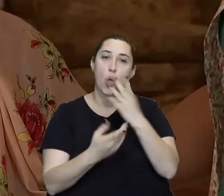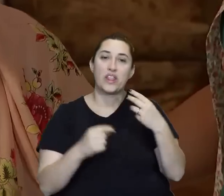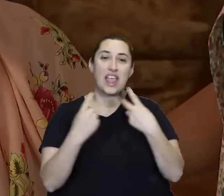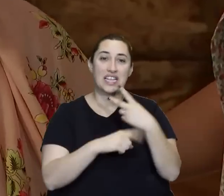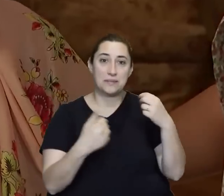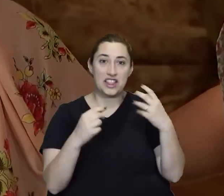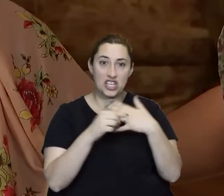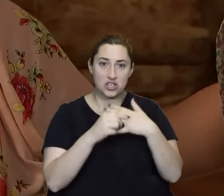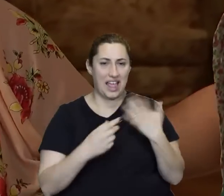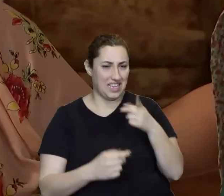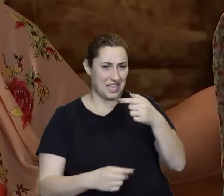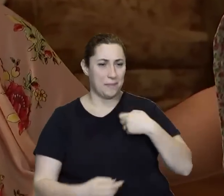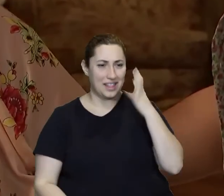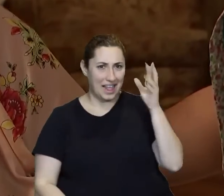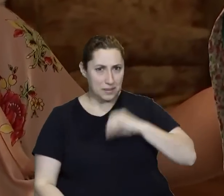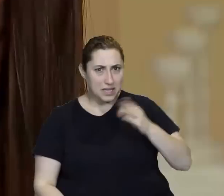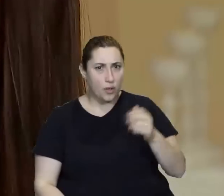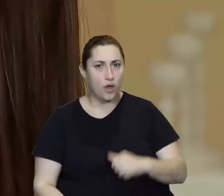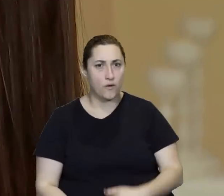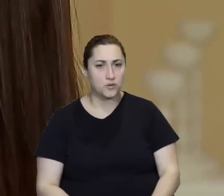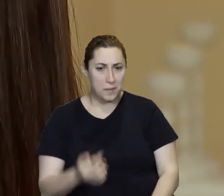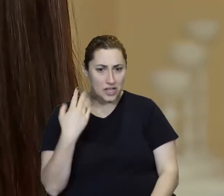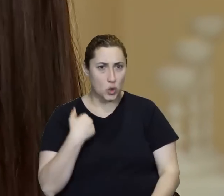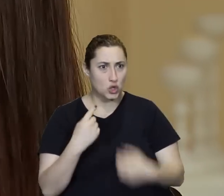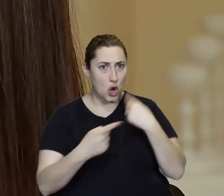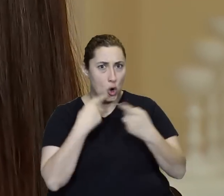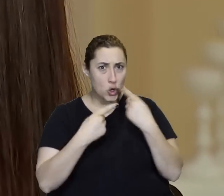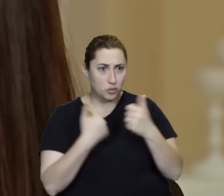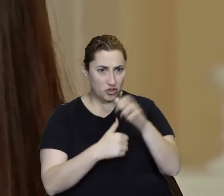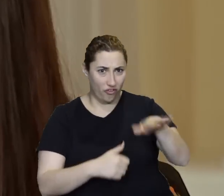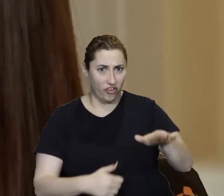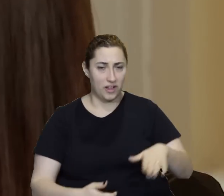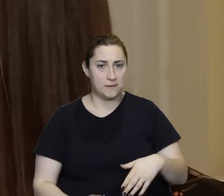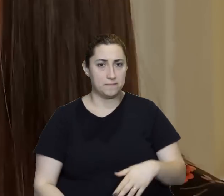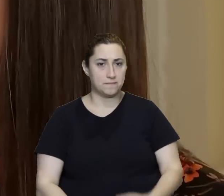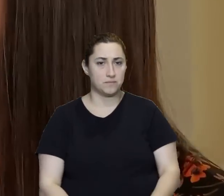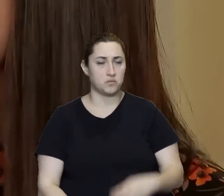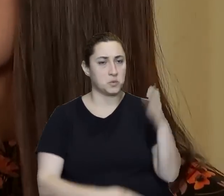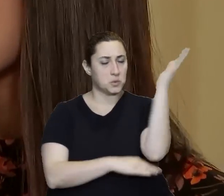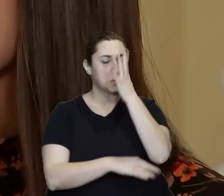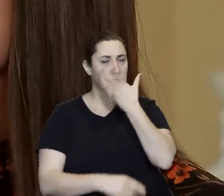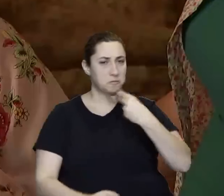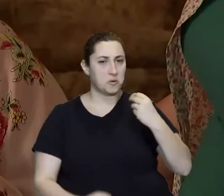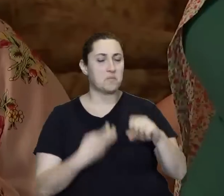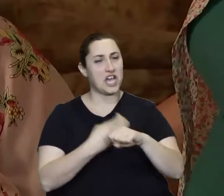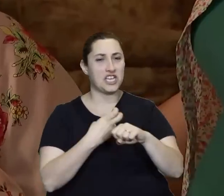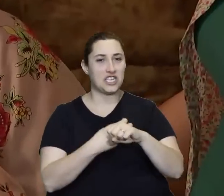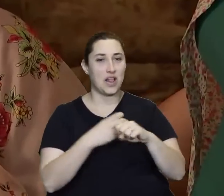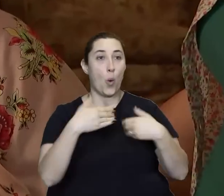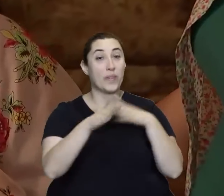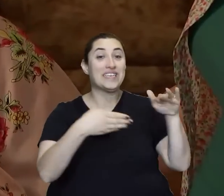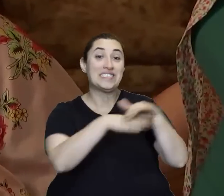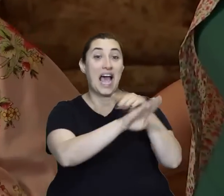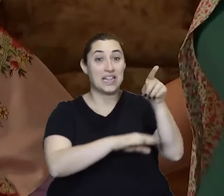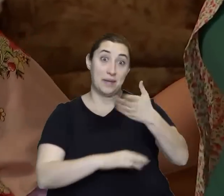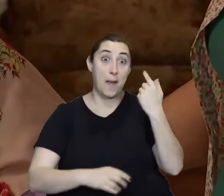nişanıyla. Sen beni iyice bırak sandın ha. Biraz önce konuştum kocasıyla. Sırrım gibi maşallah. İçeriye